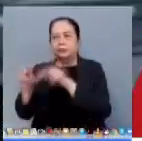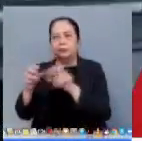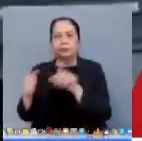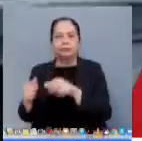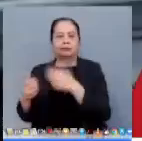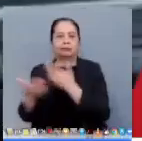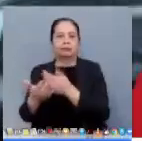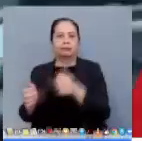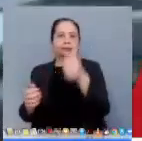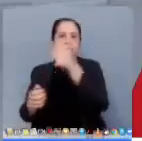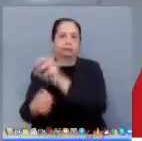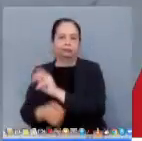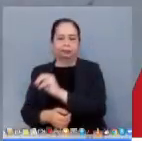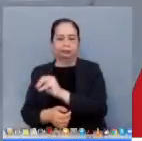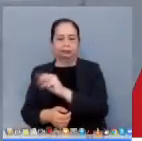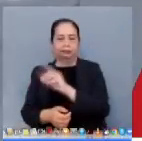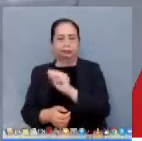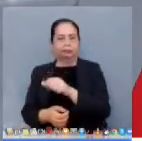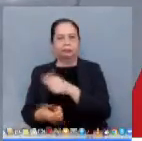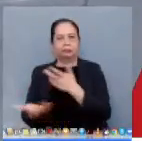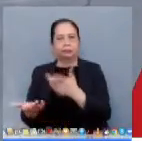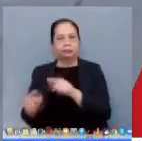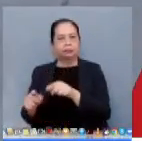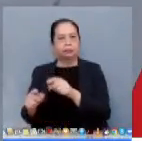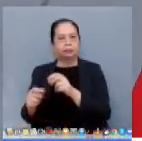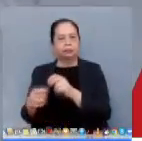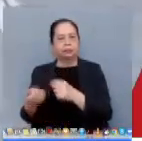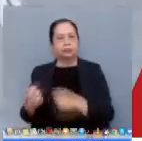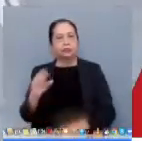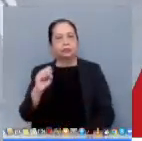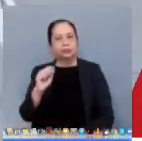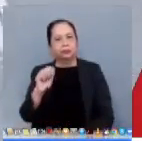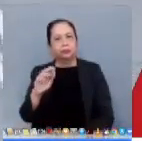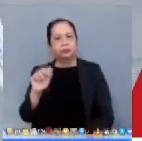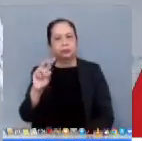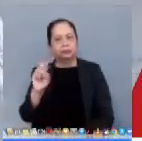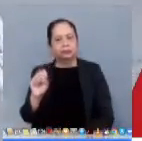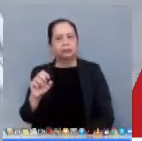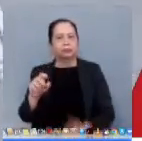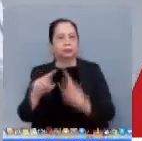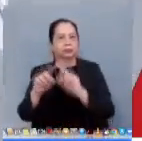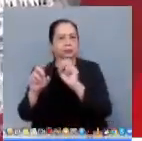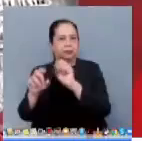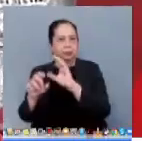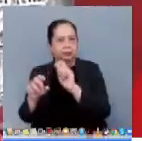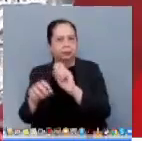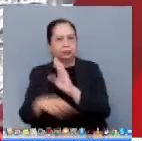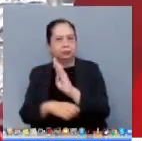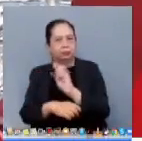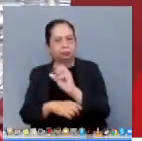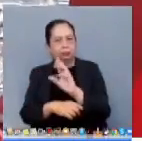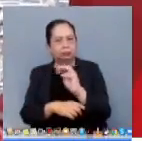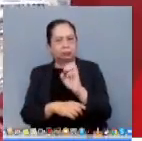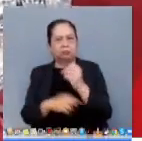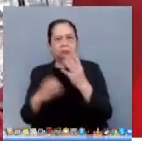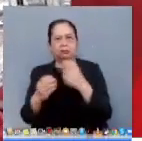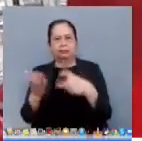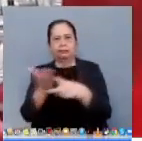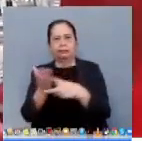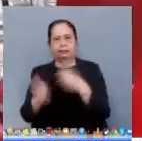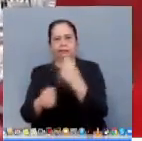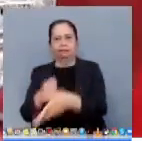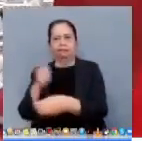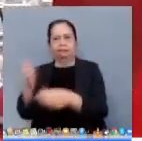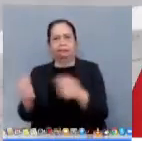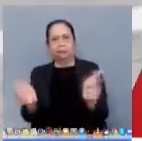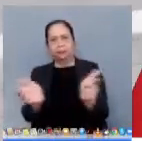and Anti-Colorum Unit yung Summer Avenue, maging yung Scout Borromeo Street. Maraming sasakyan ang natikitan dahil sa illegal parking.